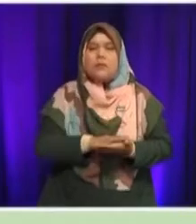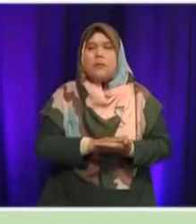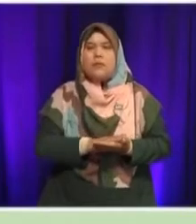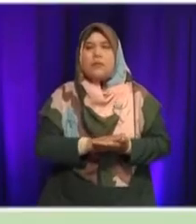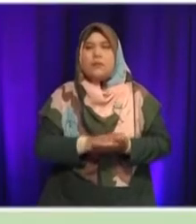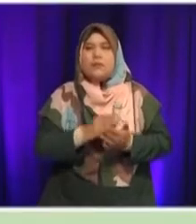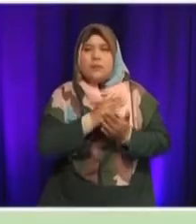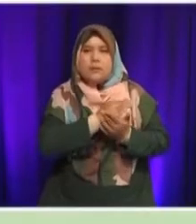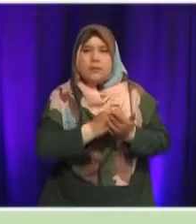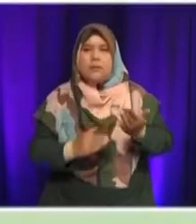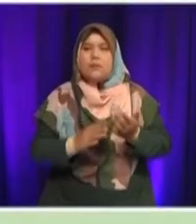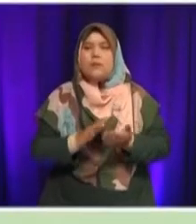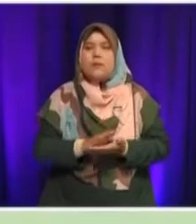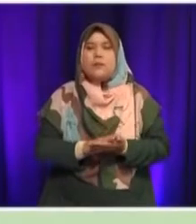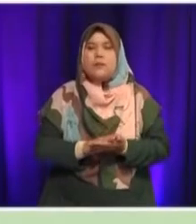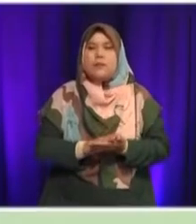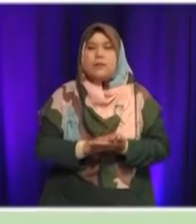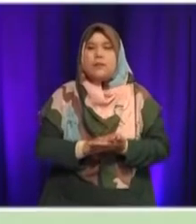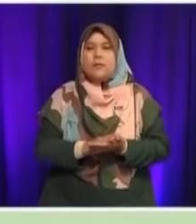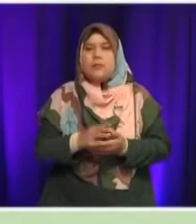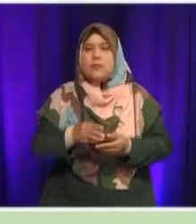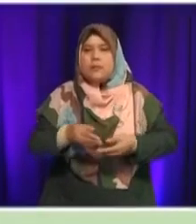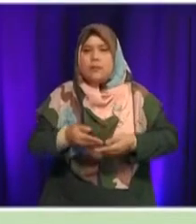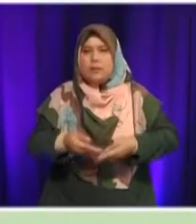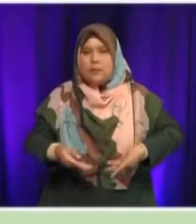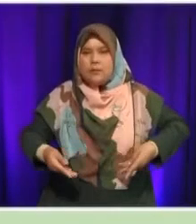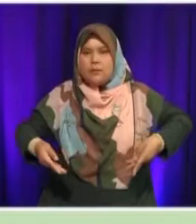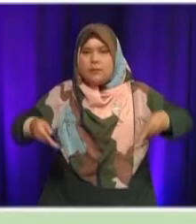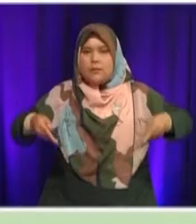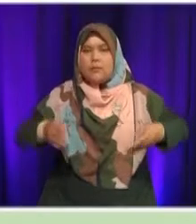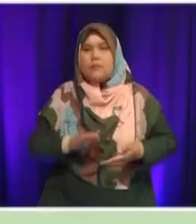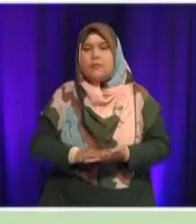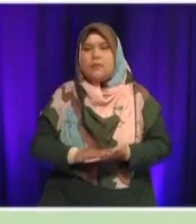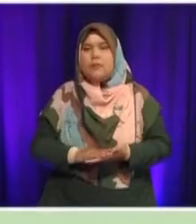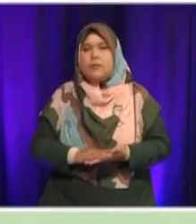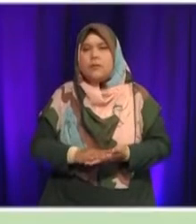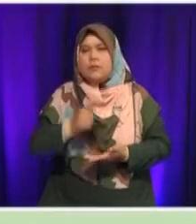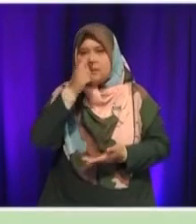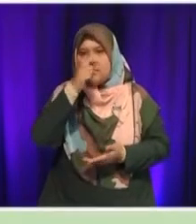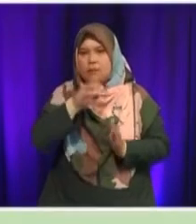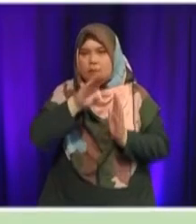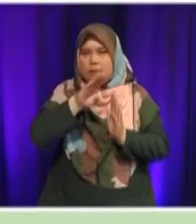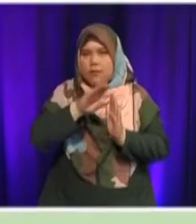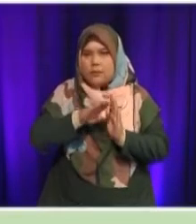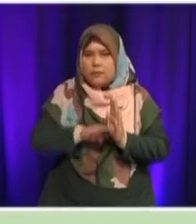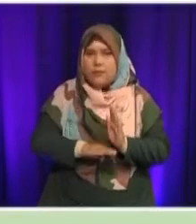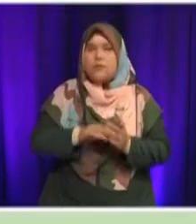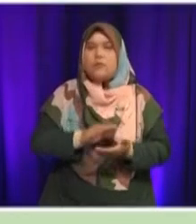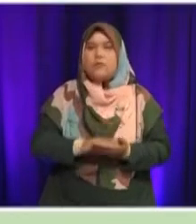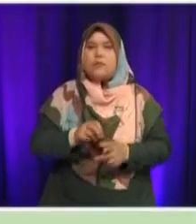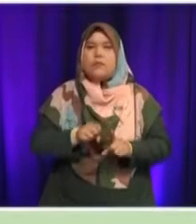coklat yang telah dicairkan di atas kepingan Mama betul tujuan dia untuk menurunkan suhu coklat